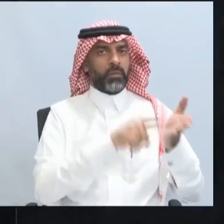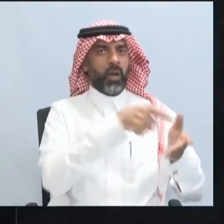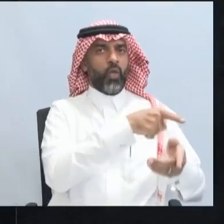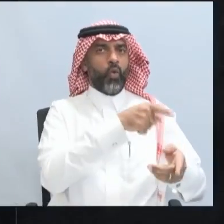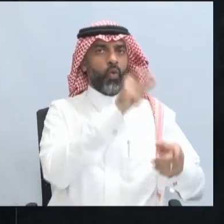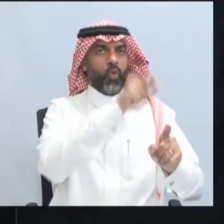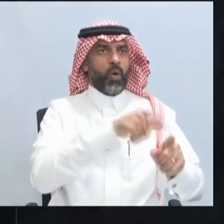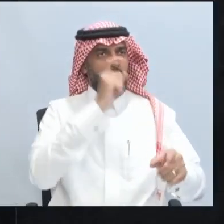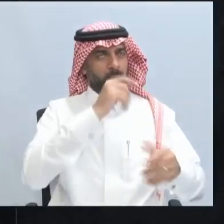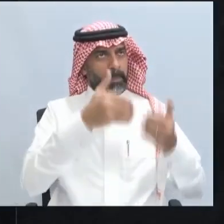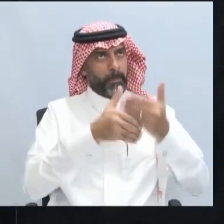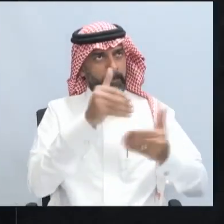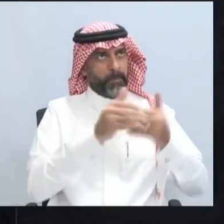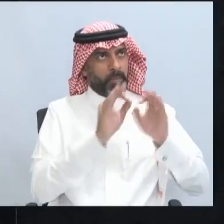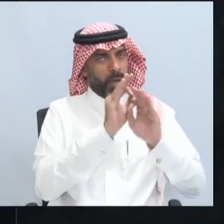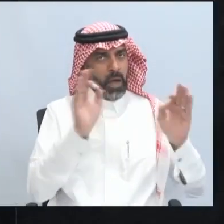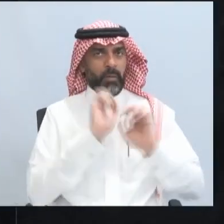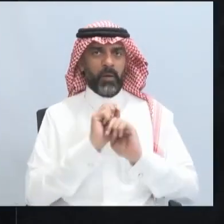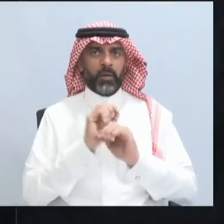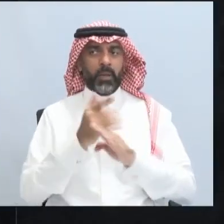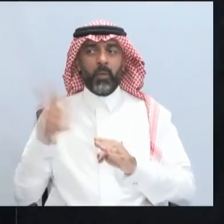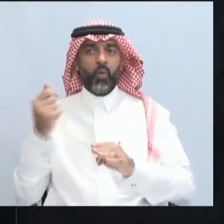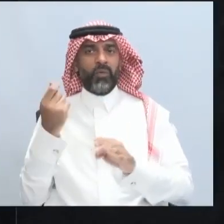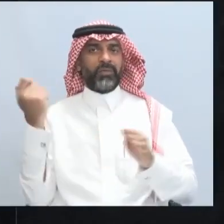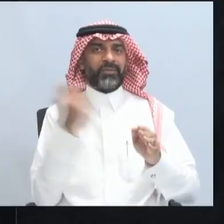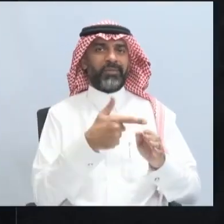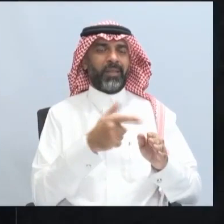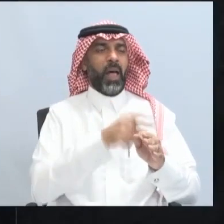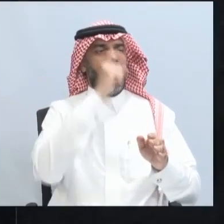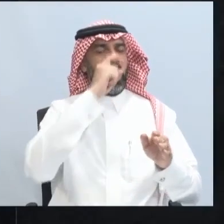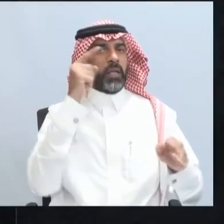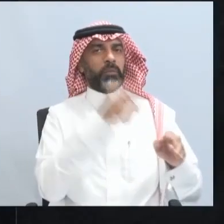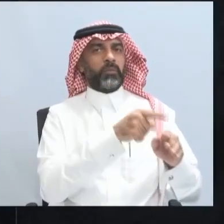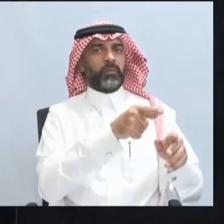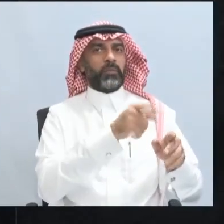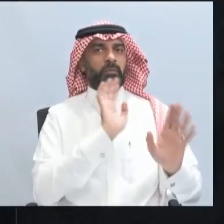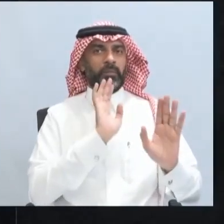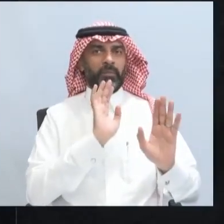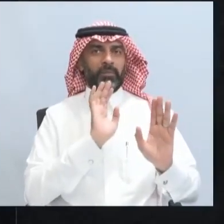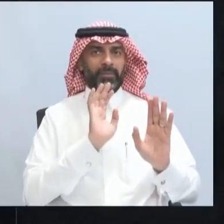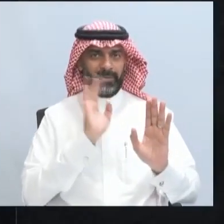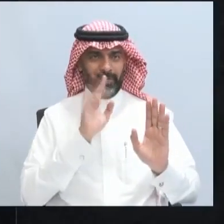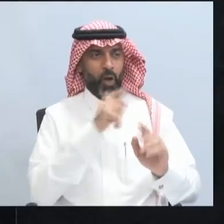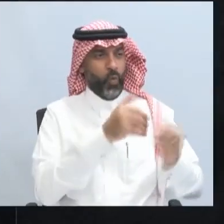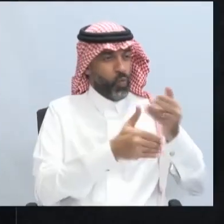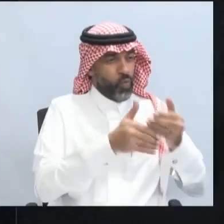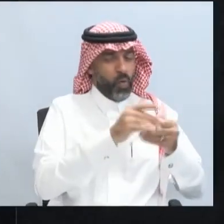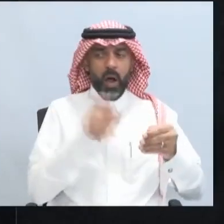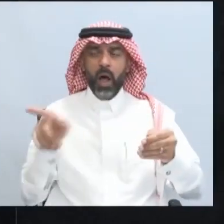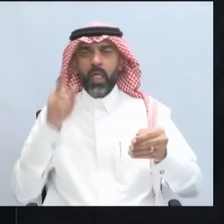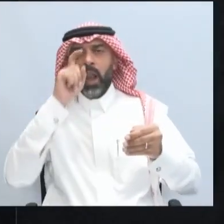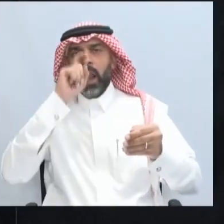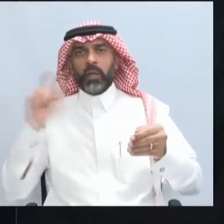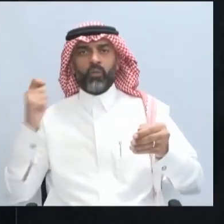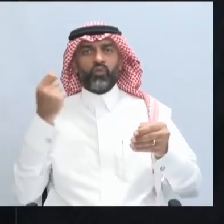اصلاح بيته او بناء بيت فاذا هذا هذه هذه الافتراضات الوارده على